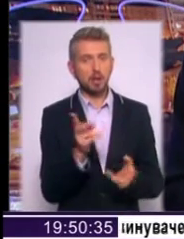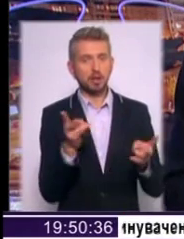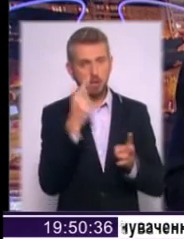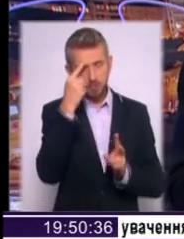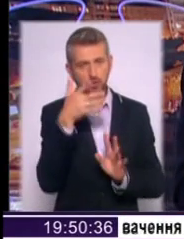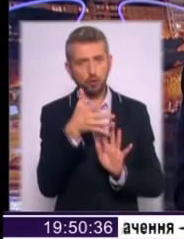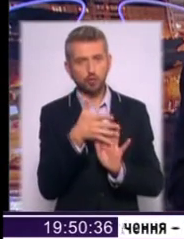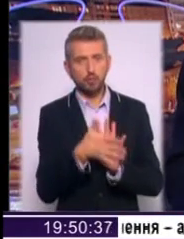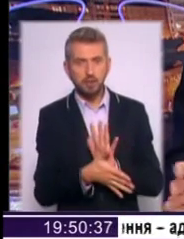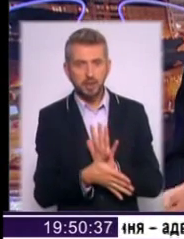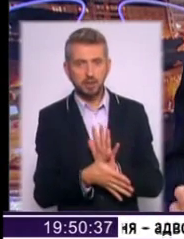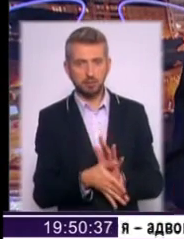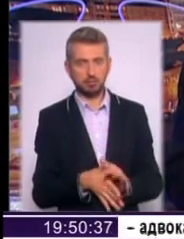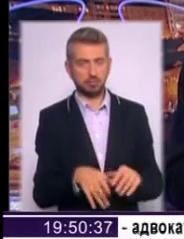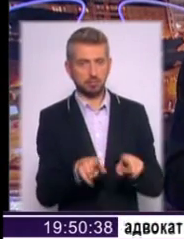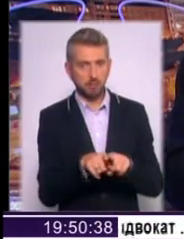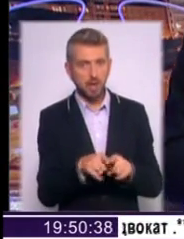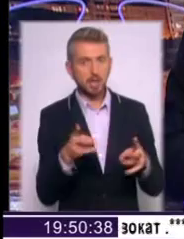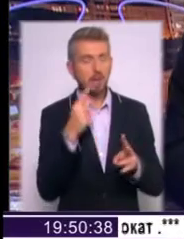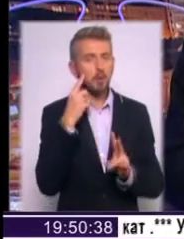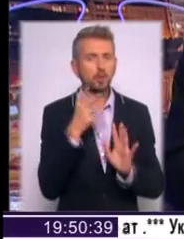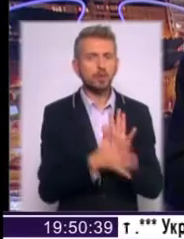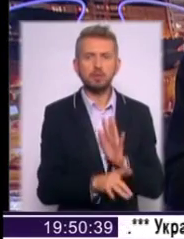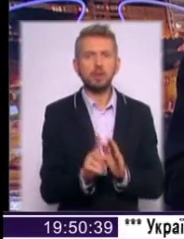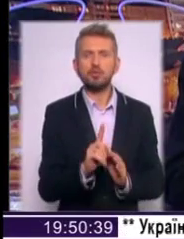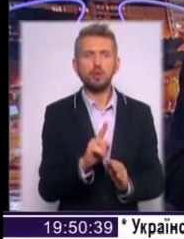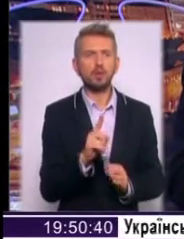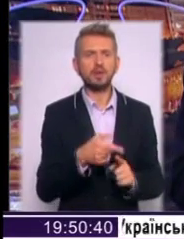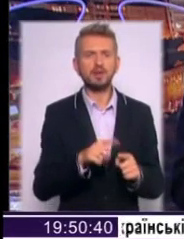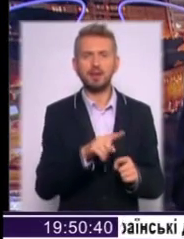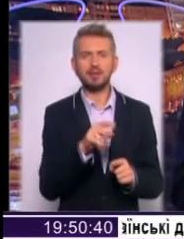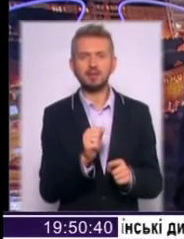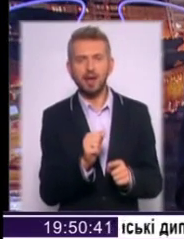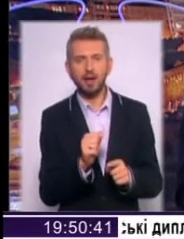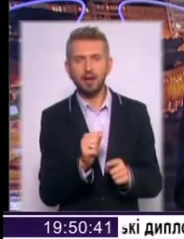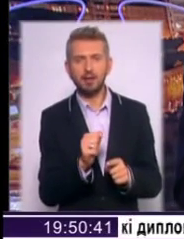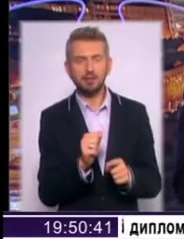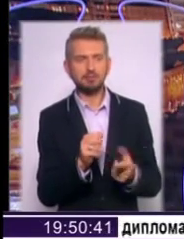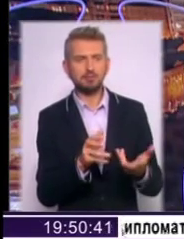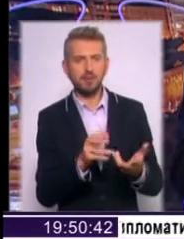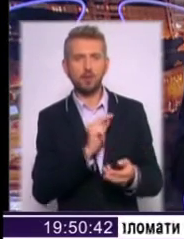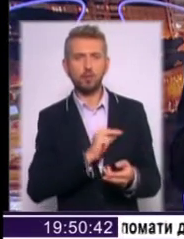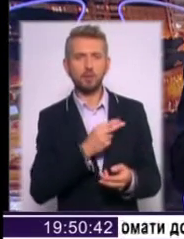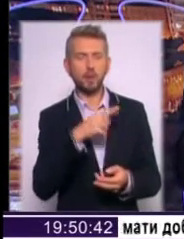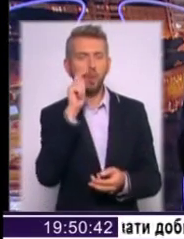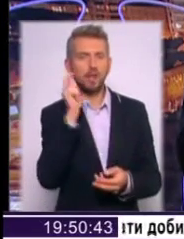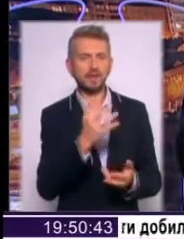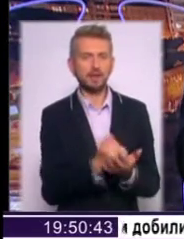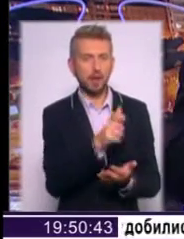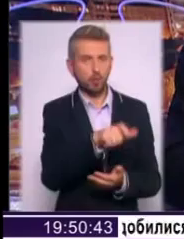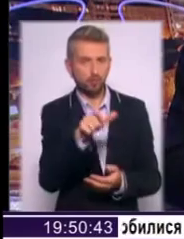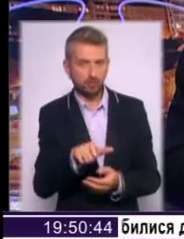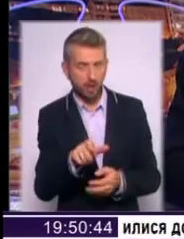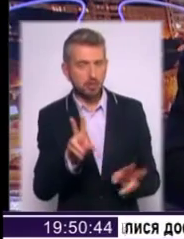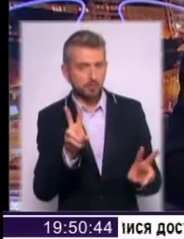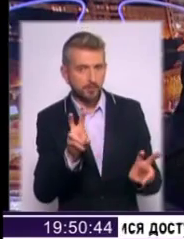зрозуміти наступні речі. Треба зрозуміти, що це за ринок праці для українських заробітчан, то, що ми називаємо умовно заробітчани,